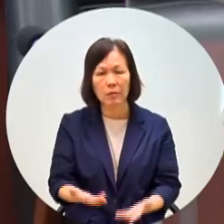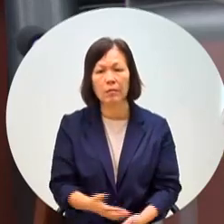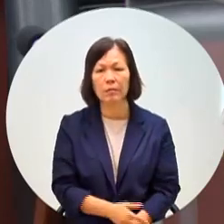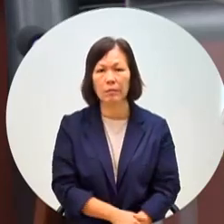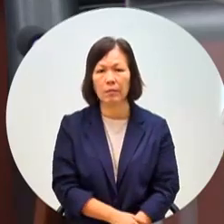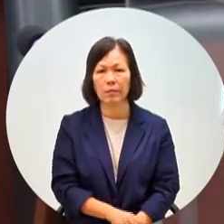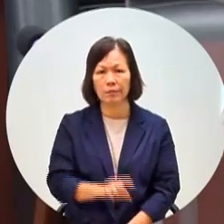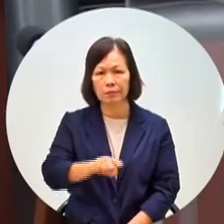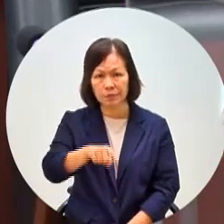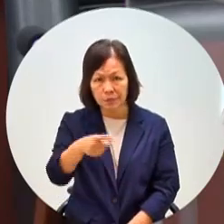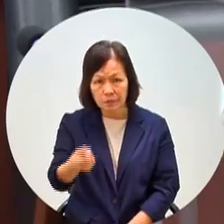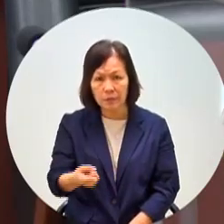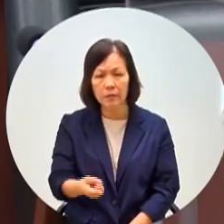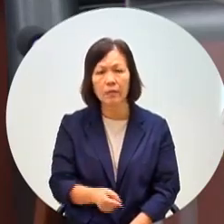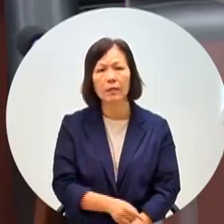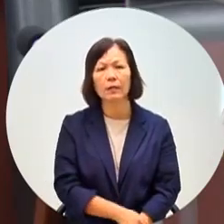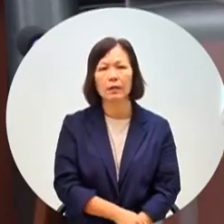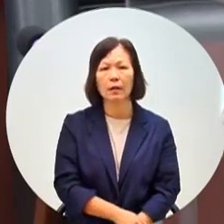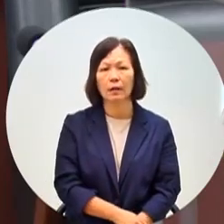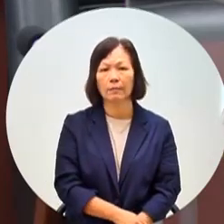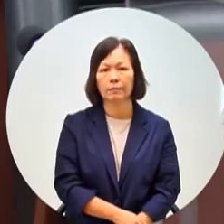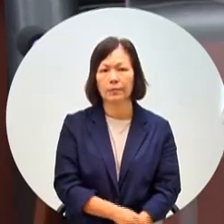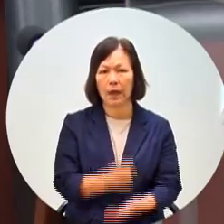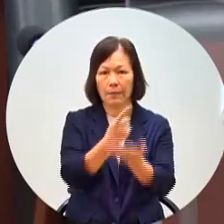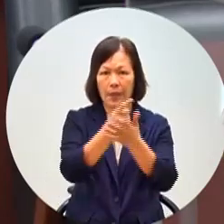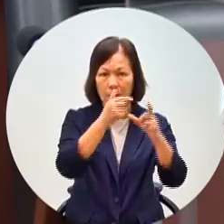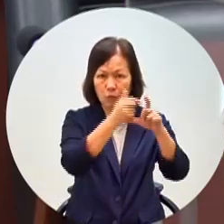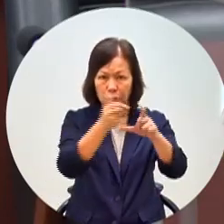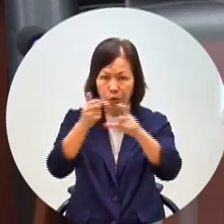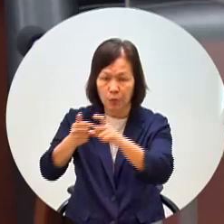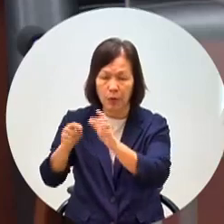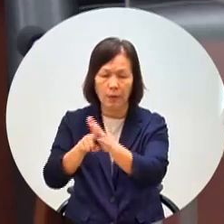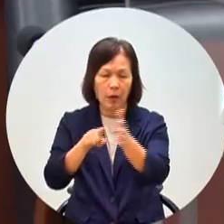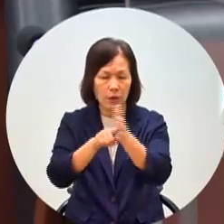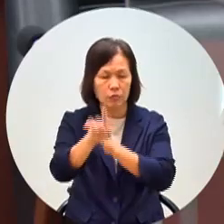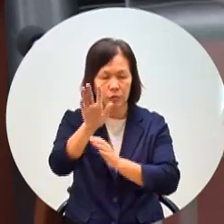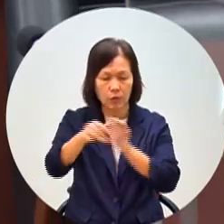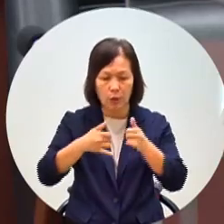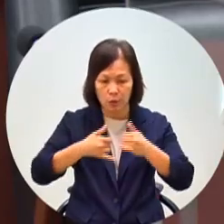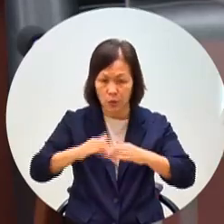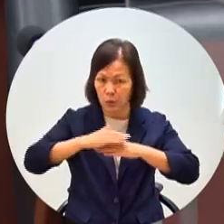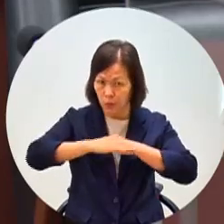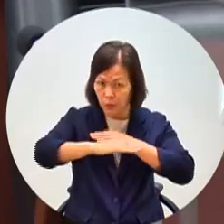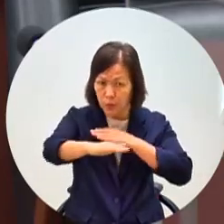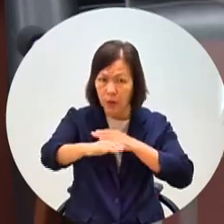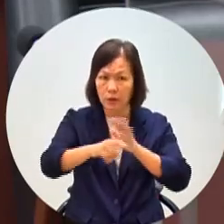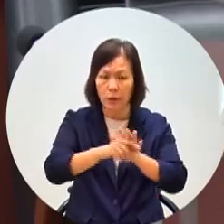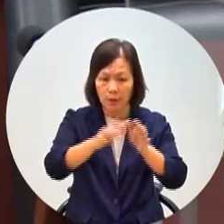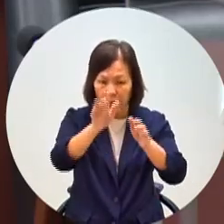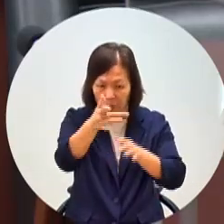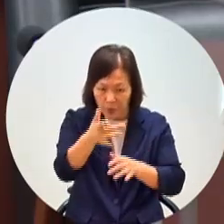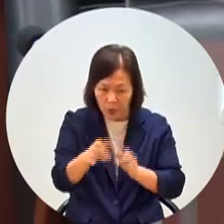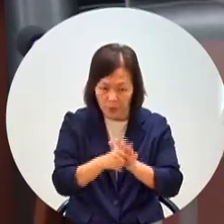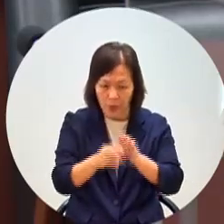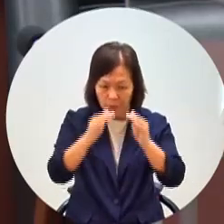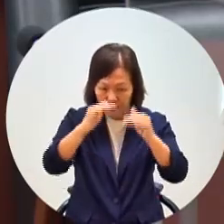接下来看我们各区其实一直有路面龟裂凹